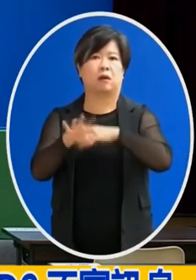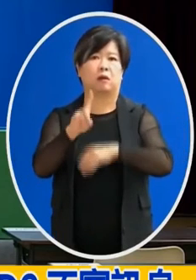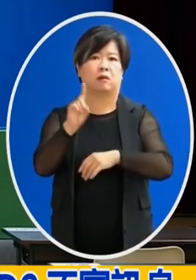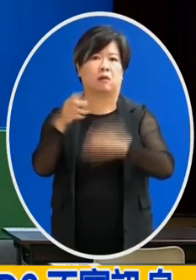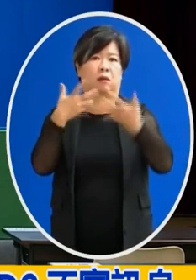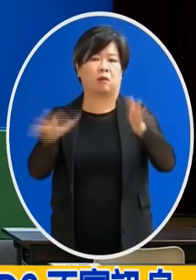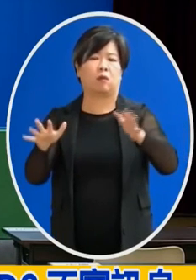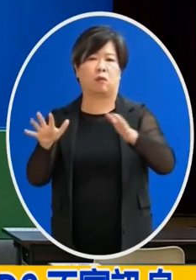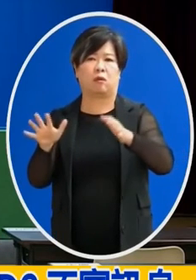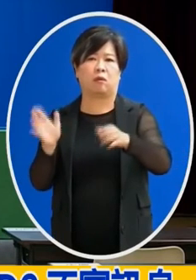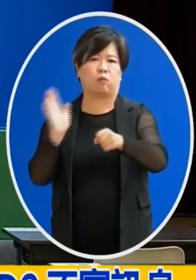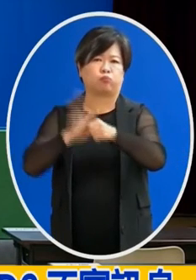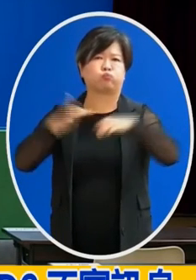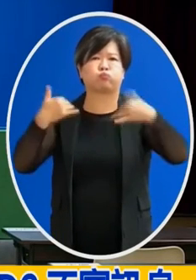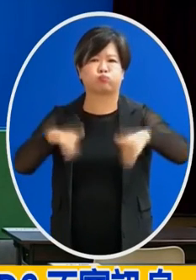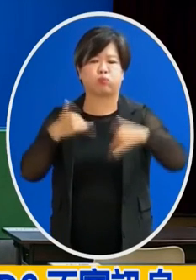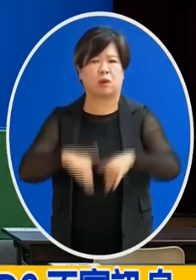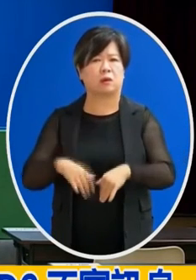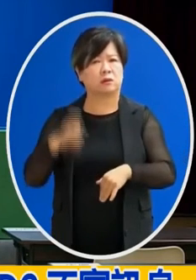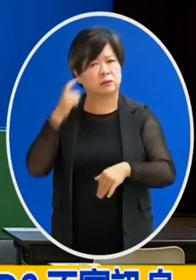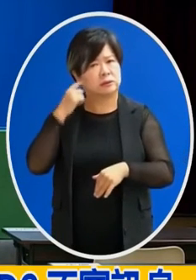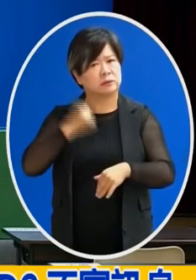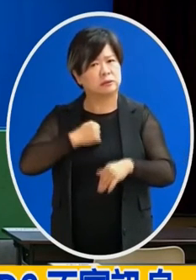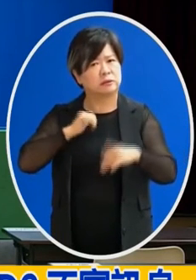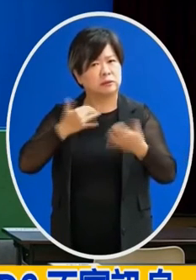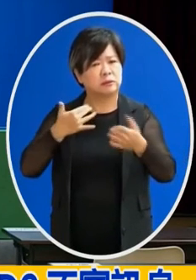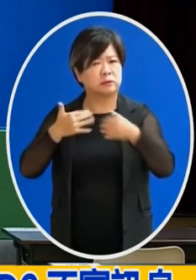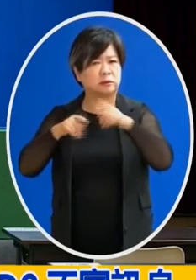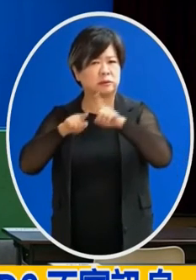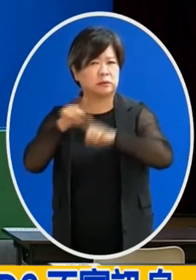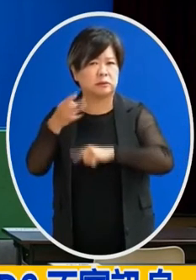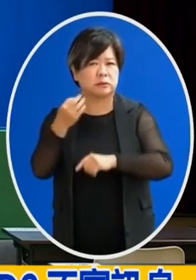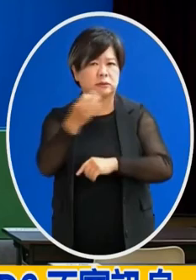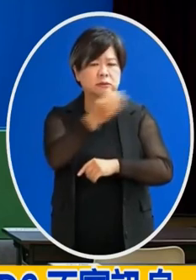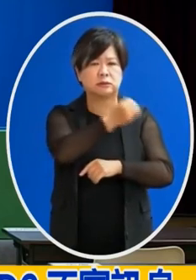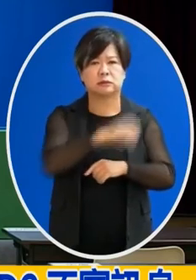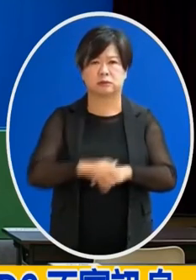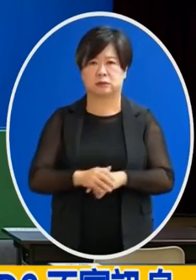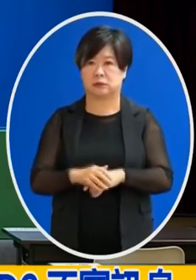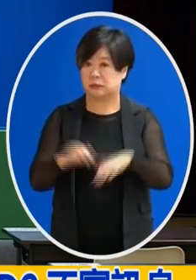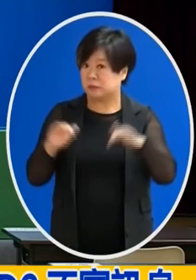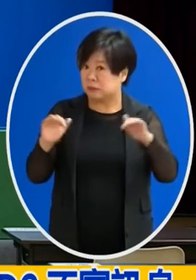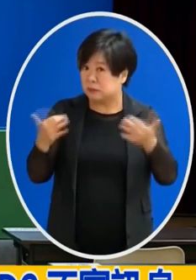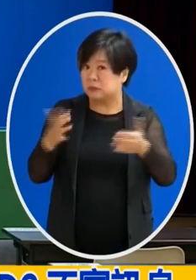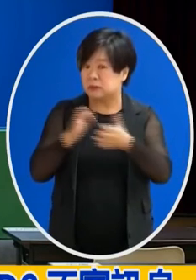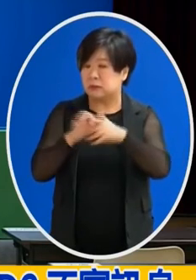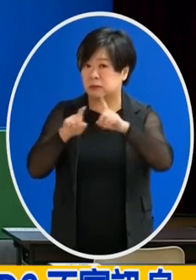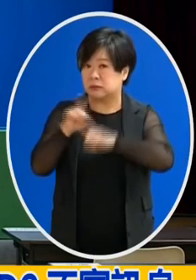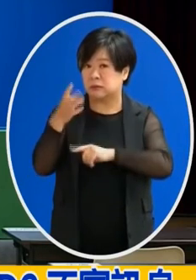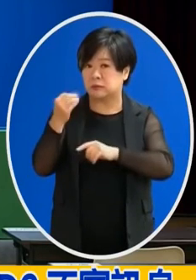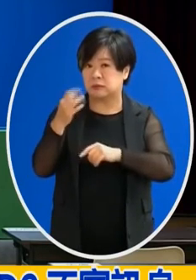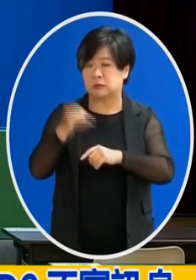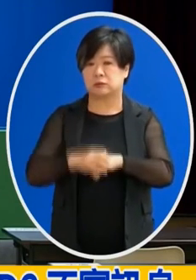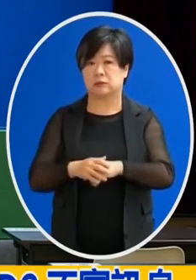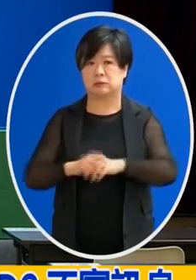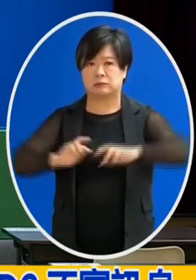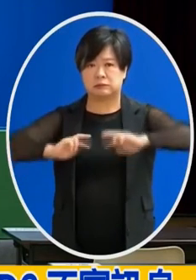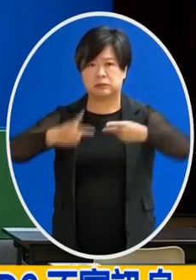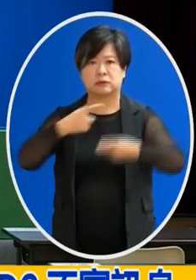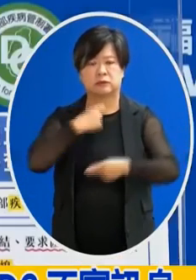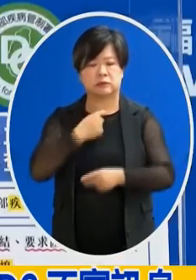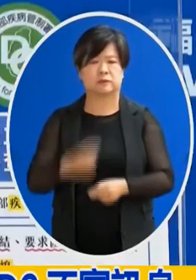回报。想要请教过往的差距大概会是多少？那现在有没有列一个阈值，差距多少就应该是警讯？谢